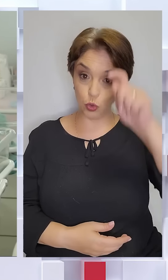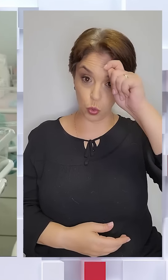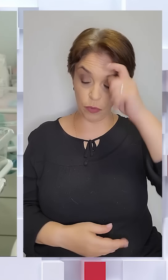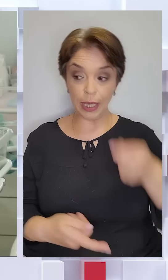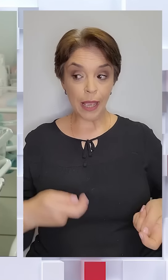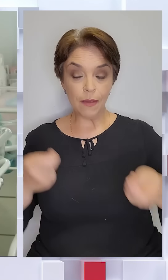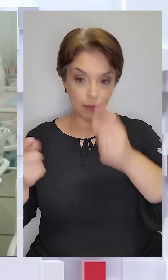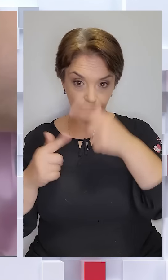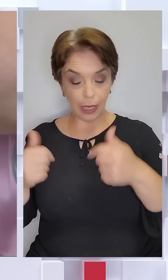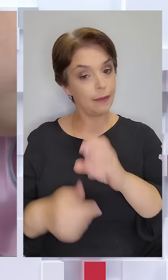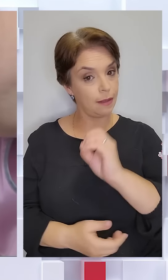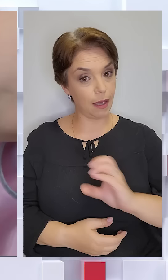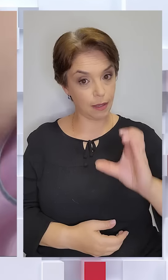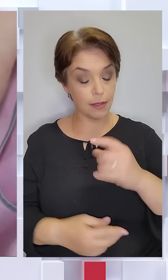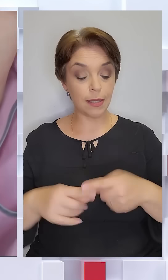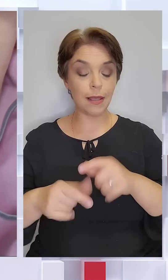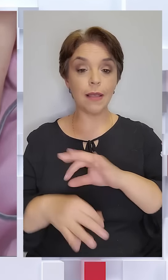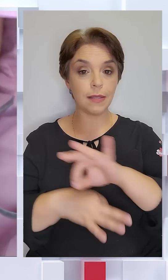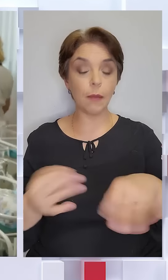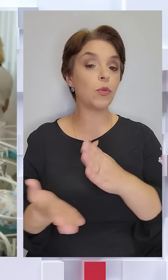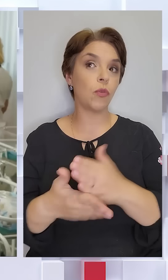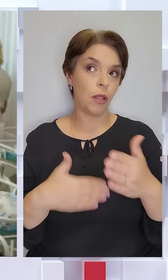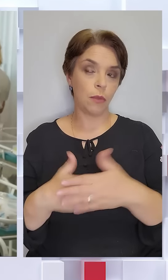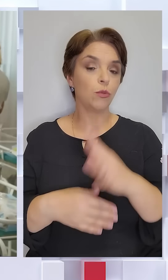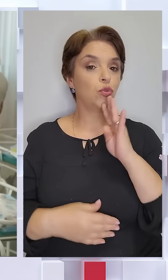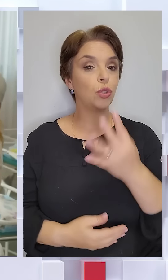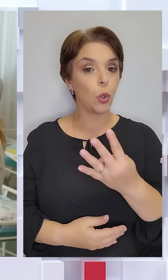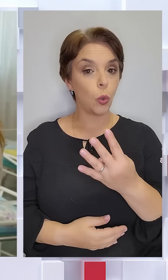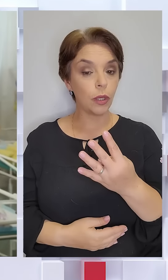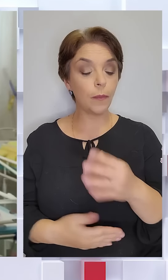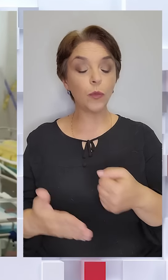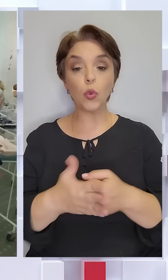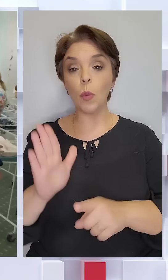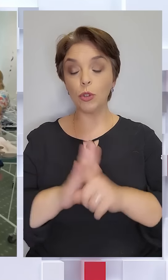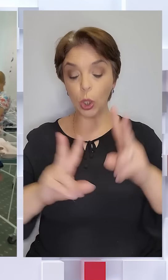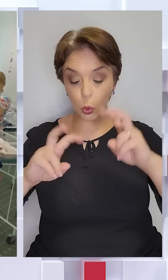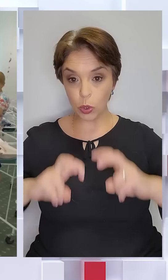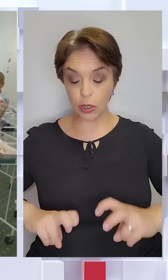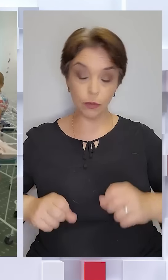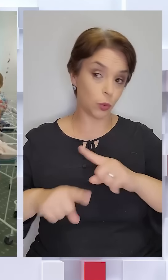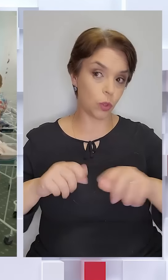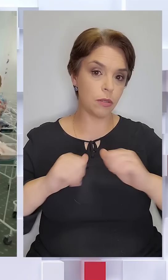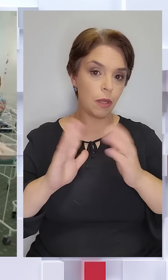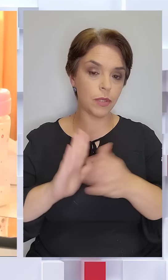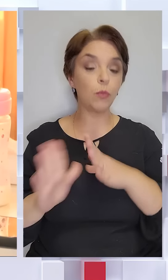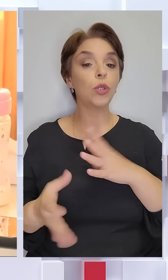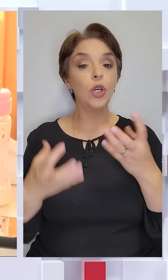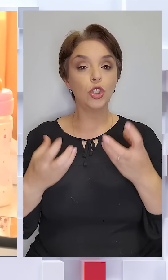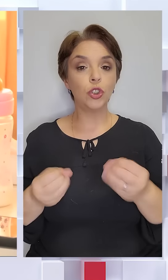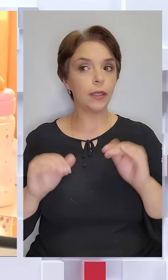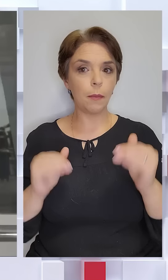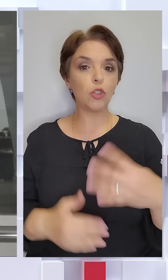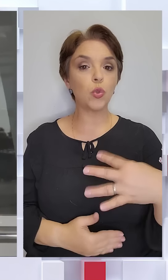і вивезені України ЄС. І ця схема існувала мінімум 4 роки. До початку розслідування, скоріше за все, було ще